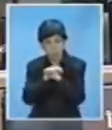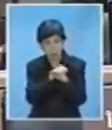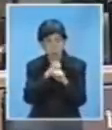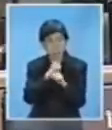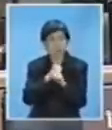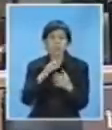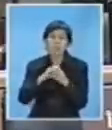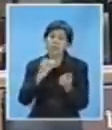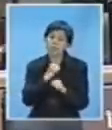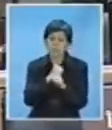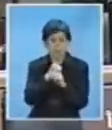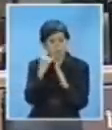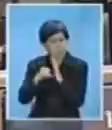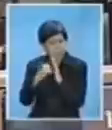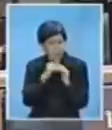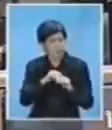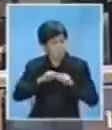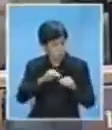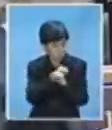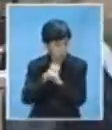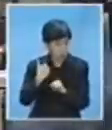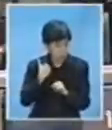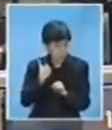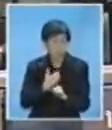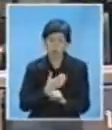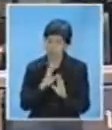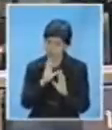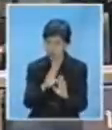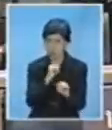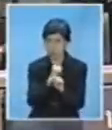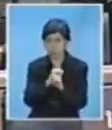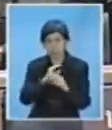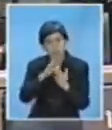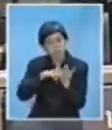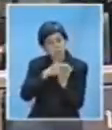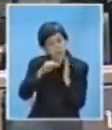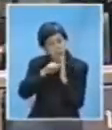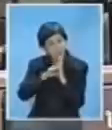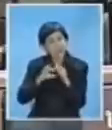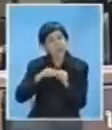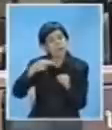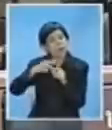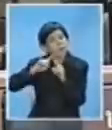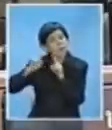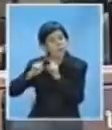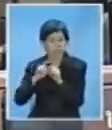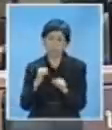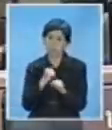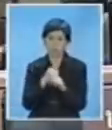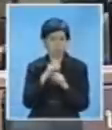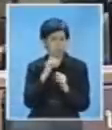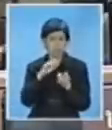การทุจริตและประพฤติมิชอบที่ได้แถลงไว้ก็คงต้องมีการเปลี่ยนแปลงนโยบายพลังงานในส่วนนี้เพื่อลดความ